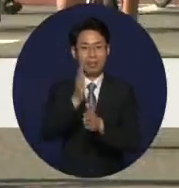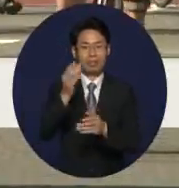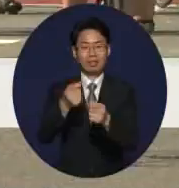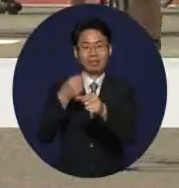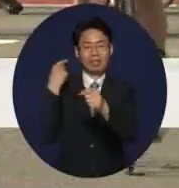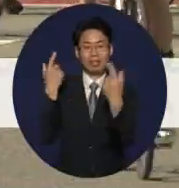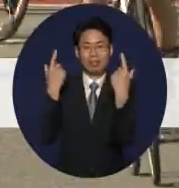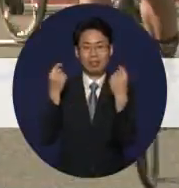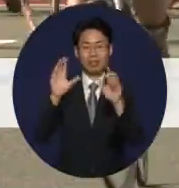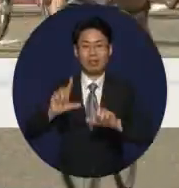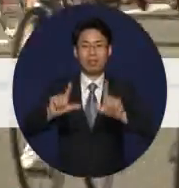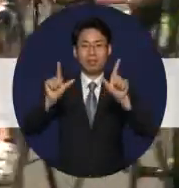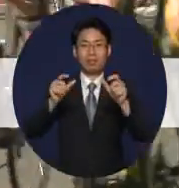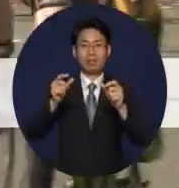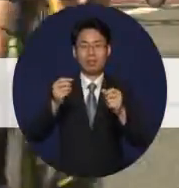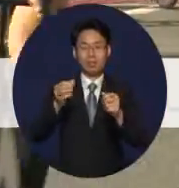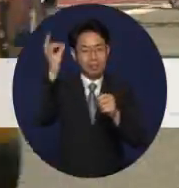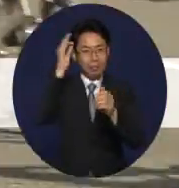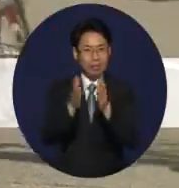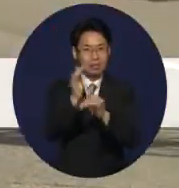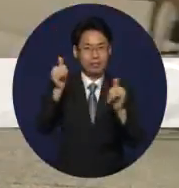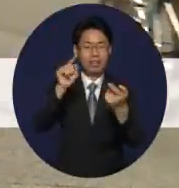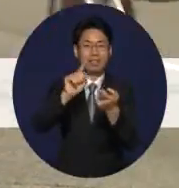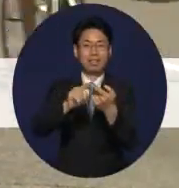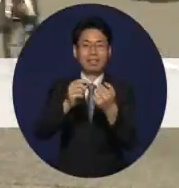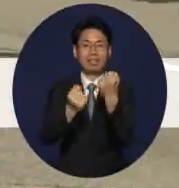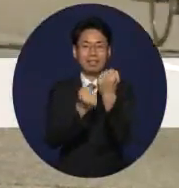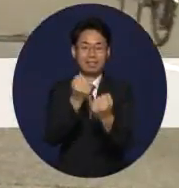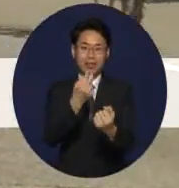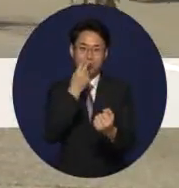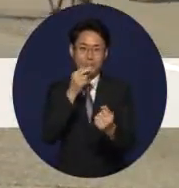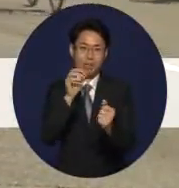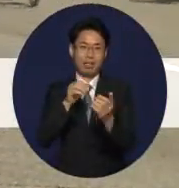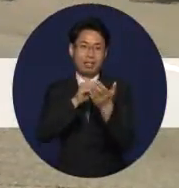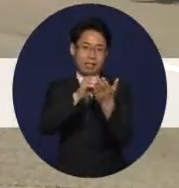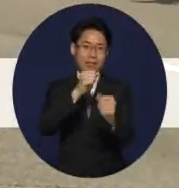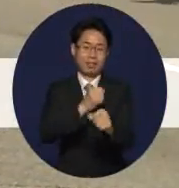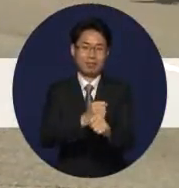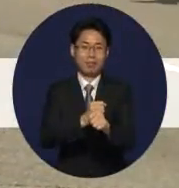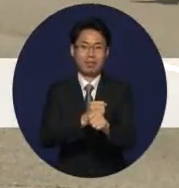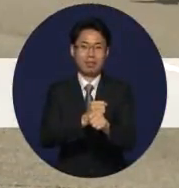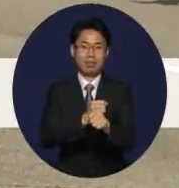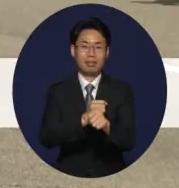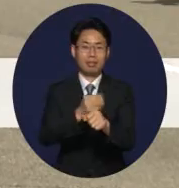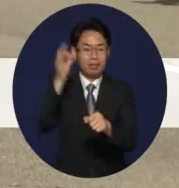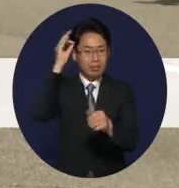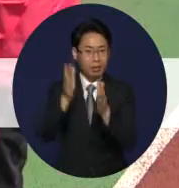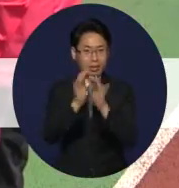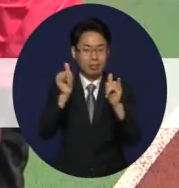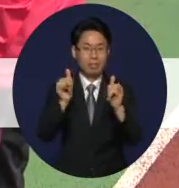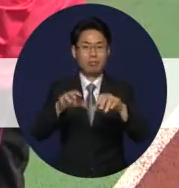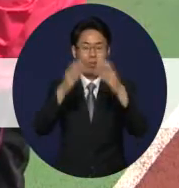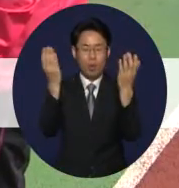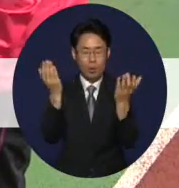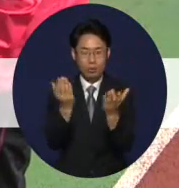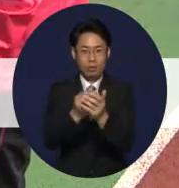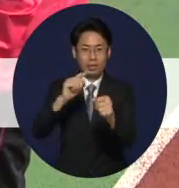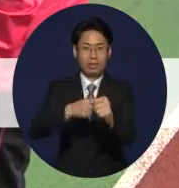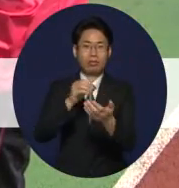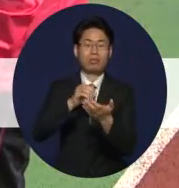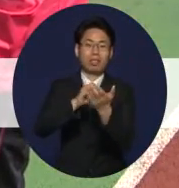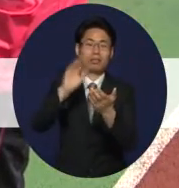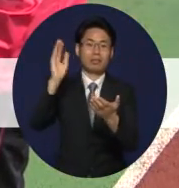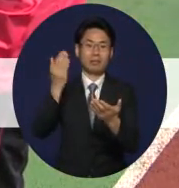포항시가 지난해에 이어 올해도 포항시민을 대상으로 한 자전거 보험에 가입했습니다. 자전거 보험은 포항시민이면